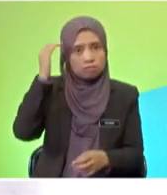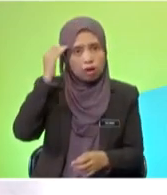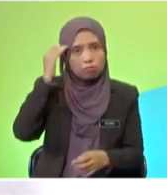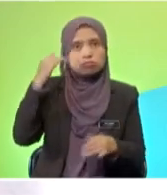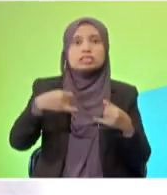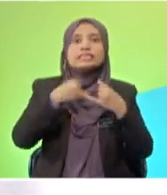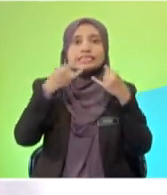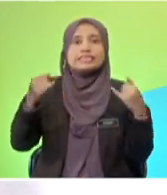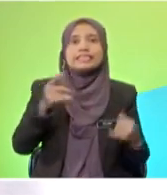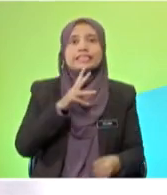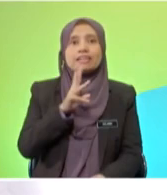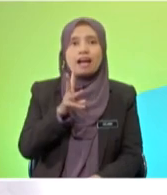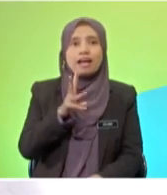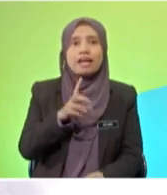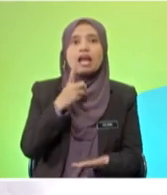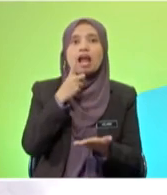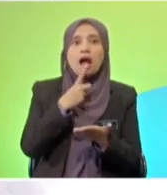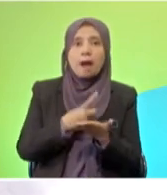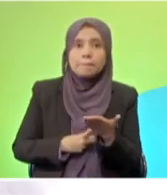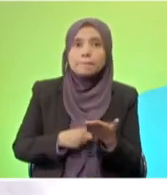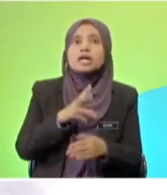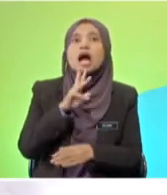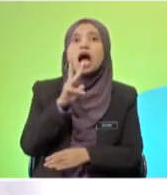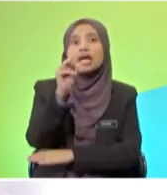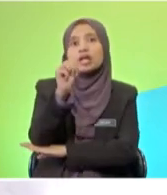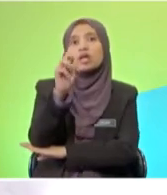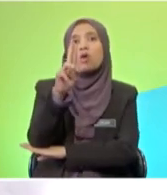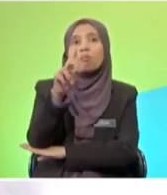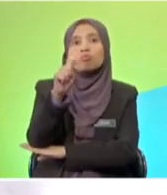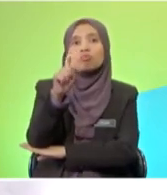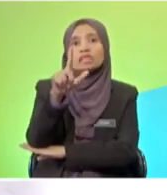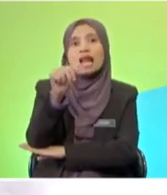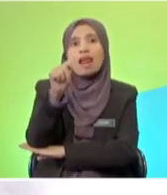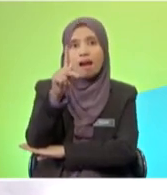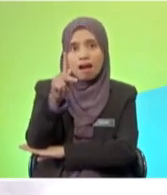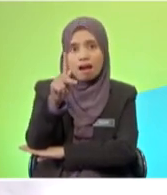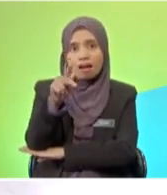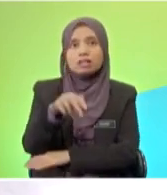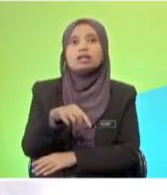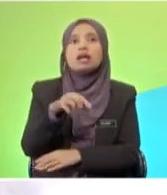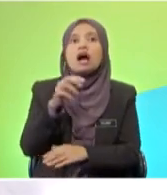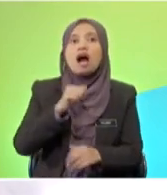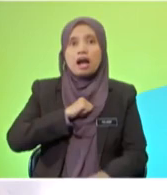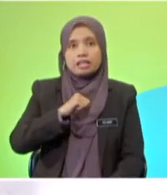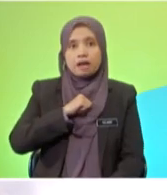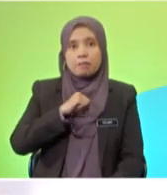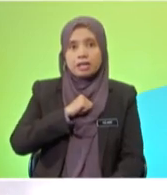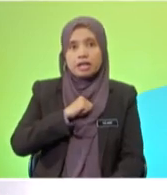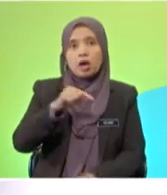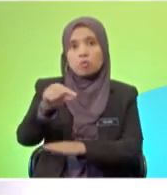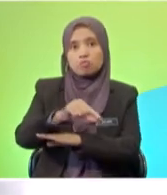jenis-jenis air apel air mutlak Oke jadi dan juga Apa ada ada menggunakan air